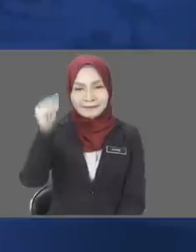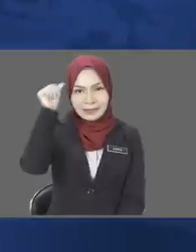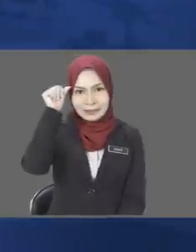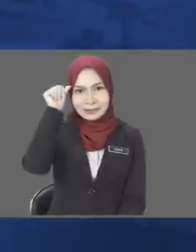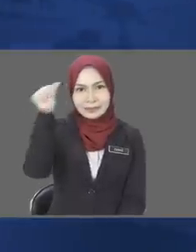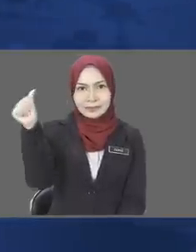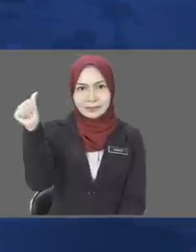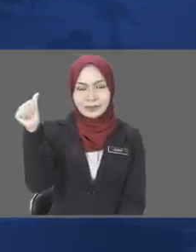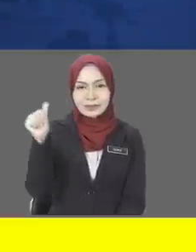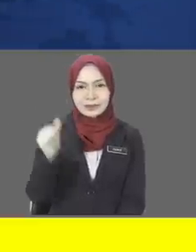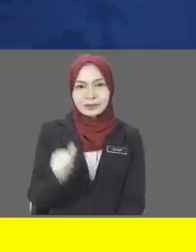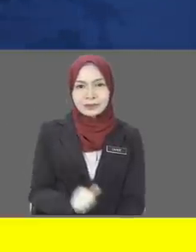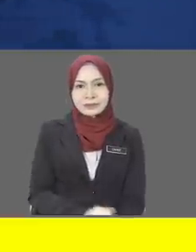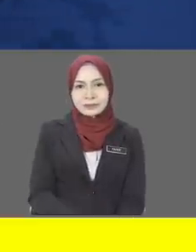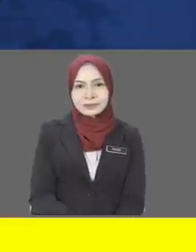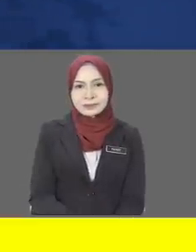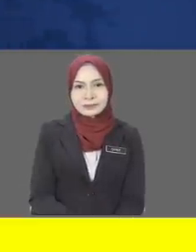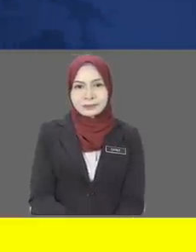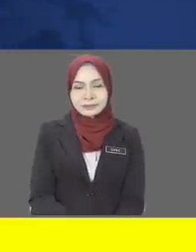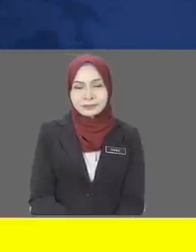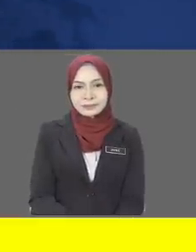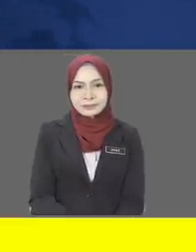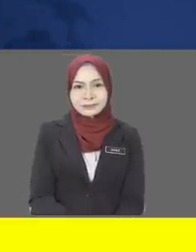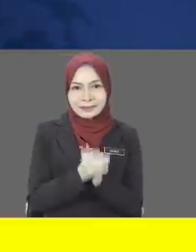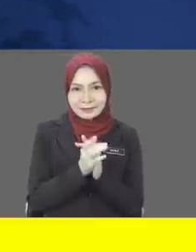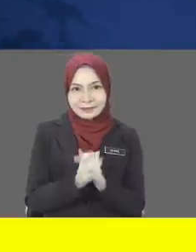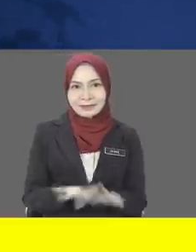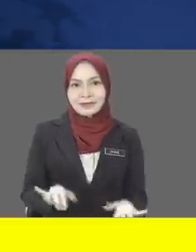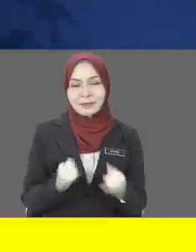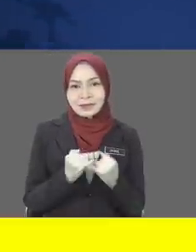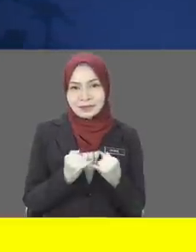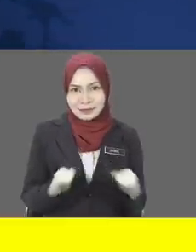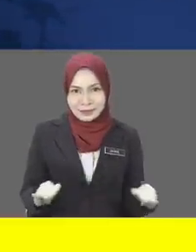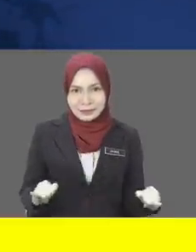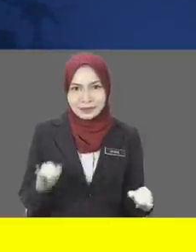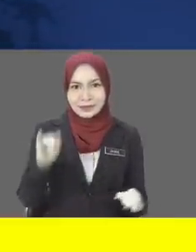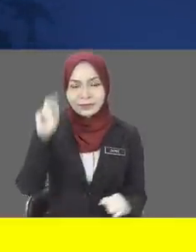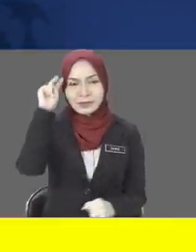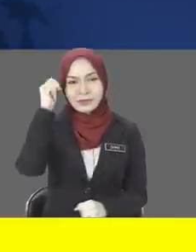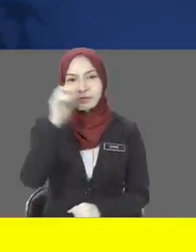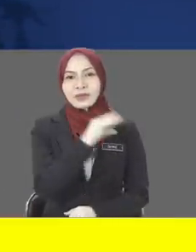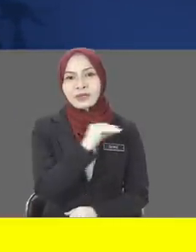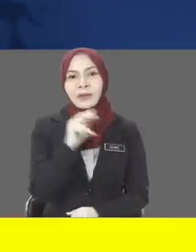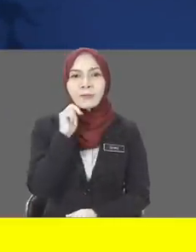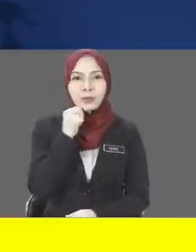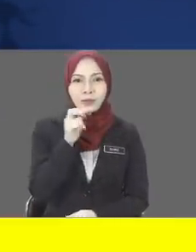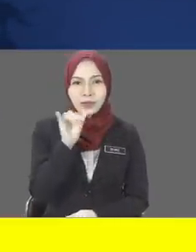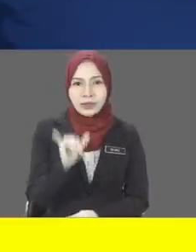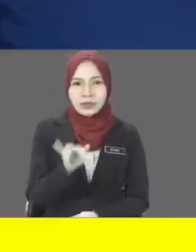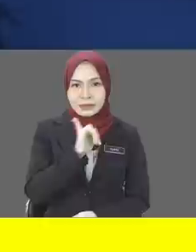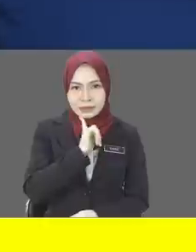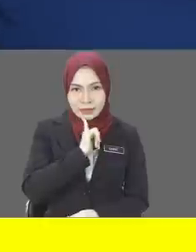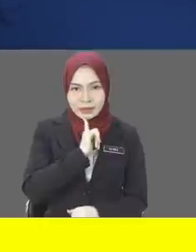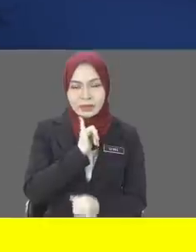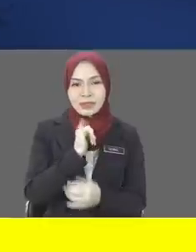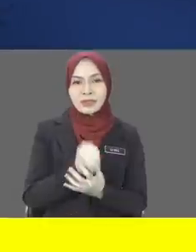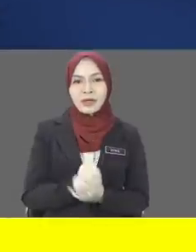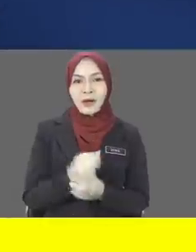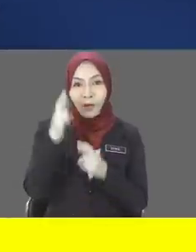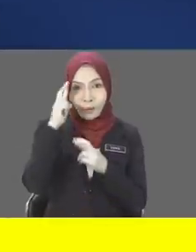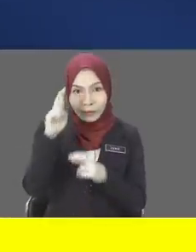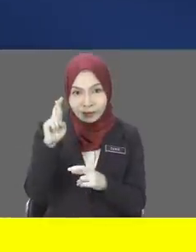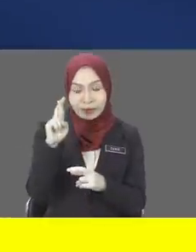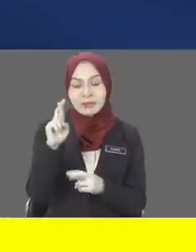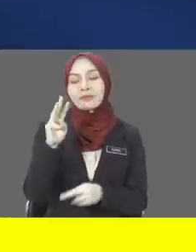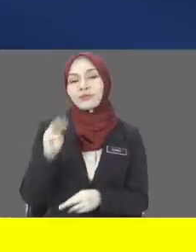Assalamualaikum Warahmatullahi Ta'ala Wabarakatuh dan selamat sejahtera tuan-tuan dan perempuan yang saya hormati